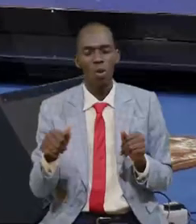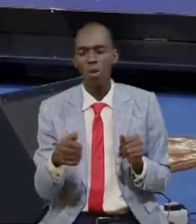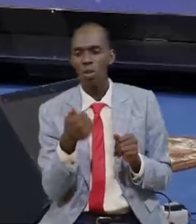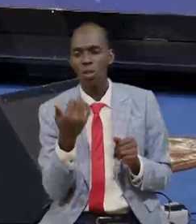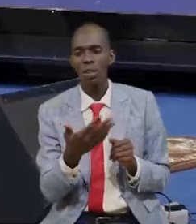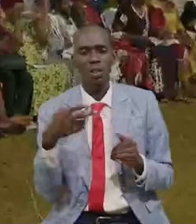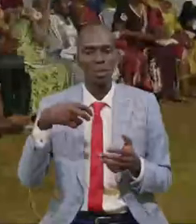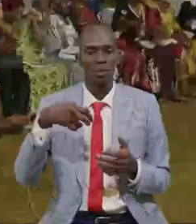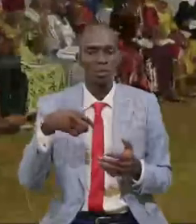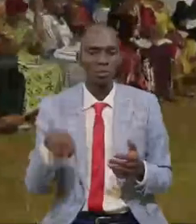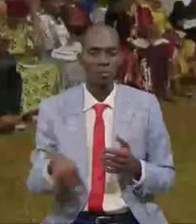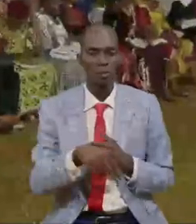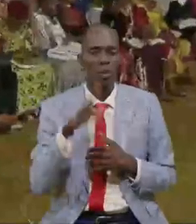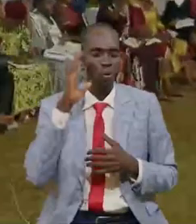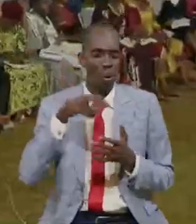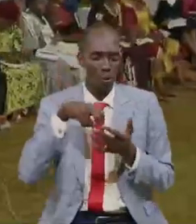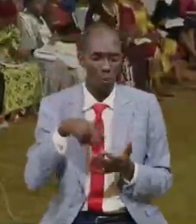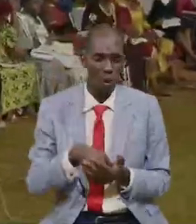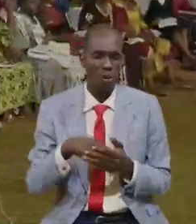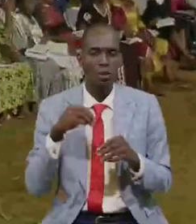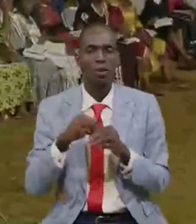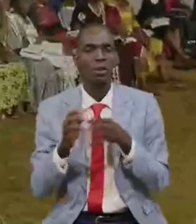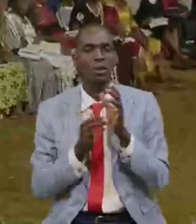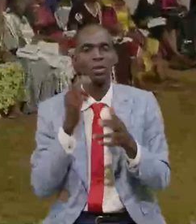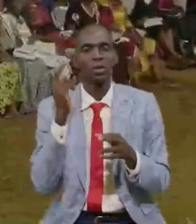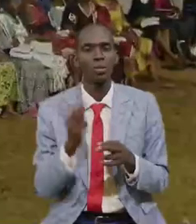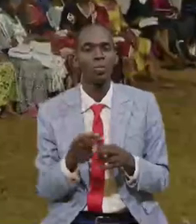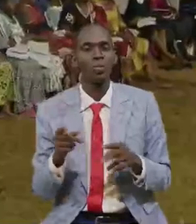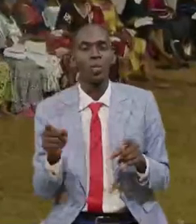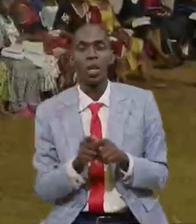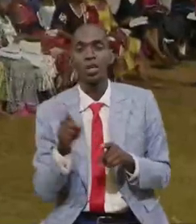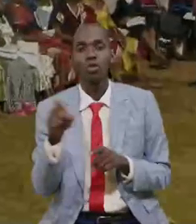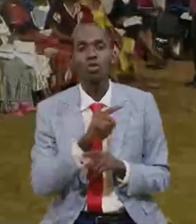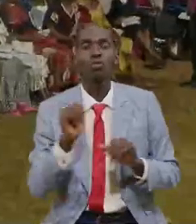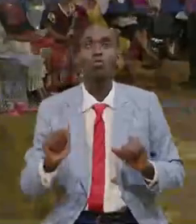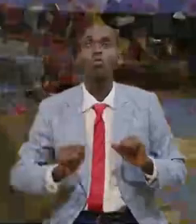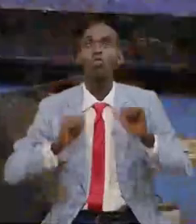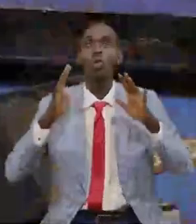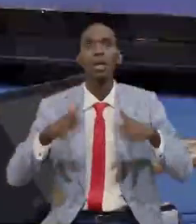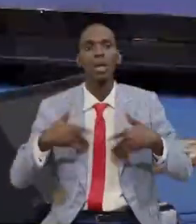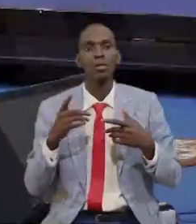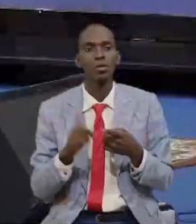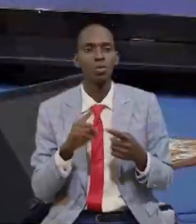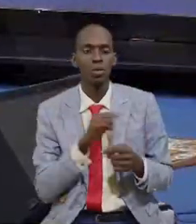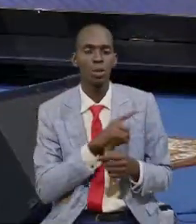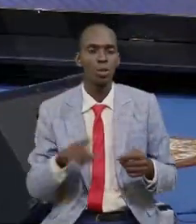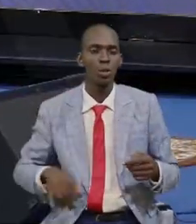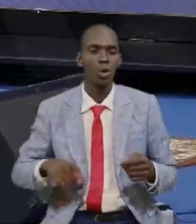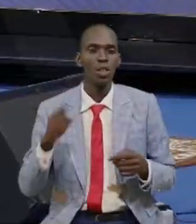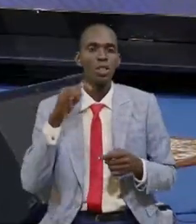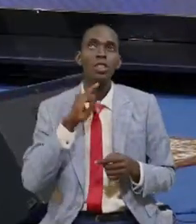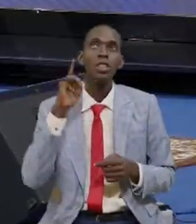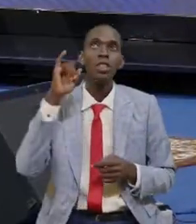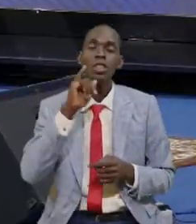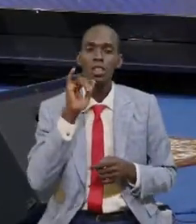va fléchir au nom de Jésus-Christ. Comme vous donnez votre vie au Seigneur, il est sauveur. Tu dis, tu es mon